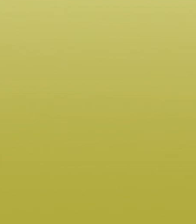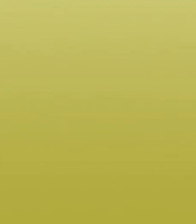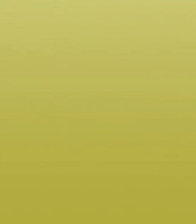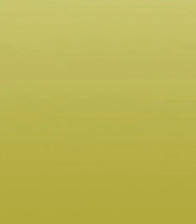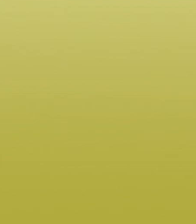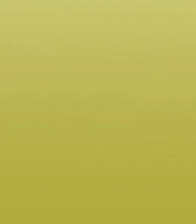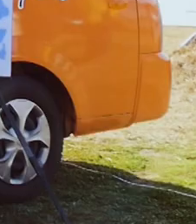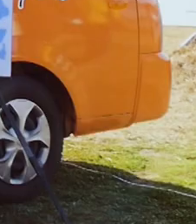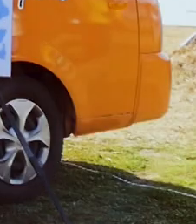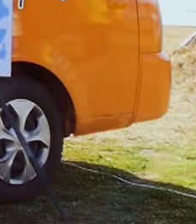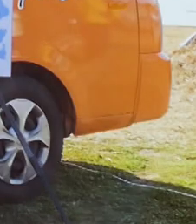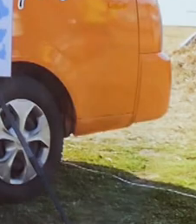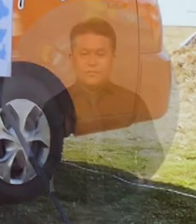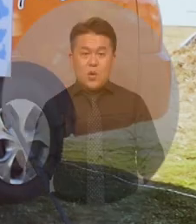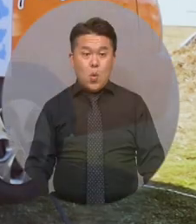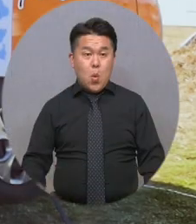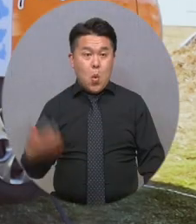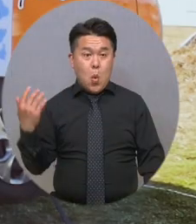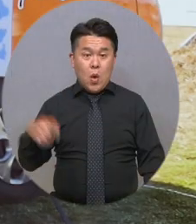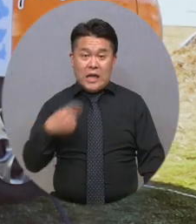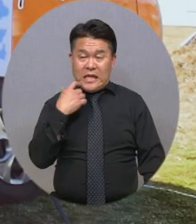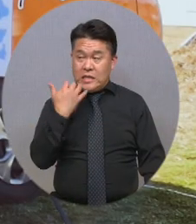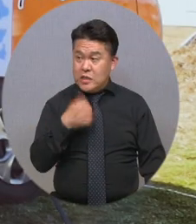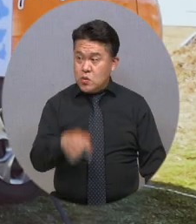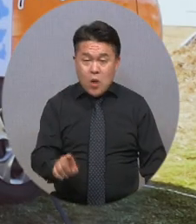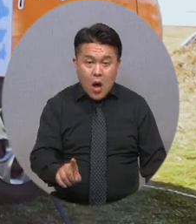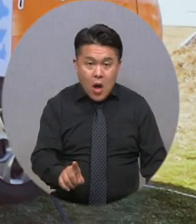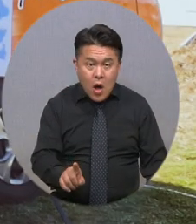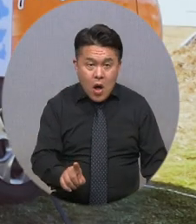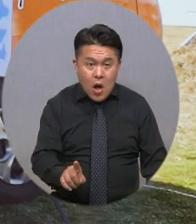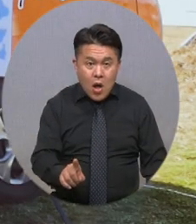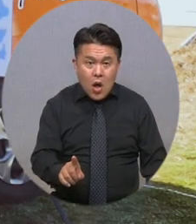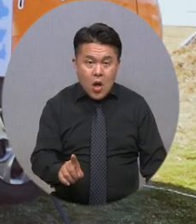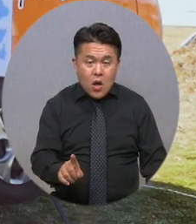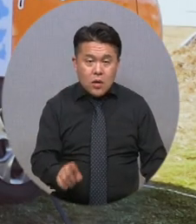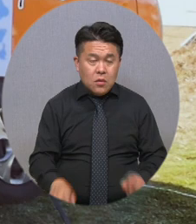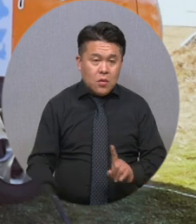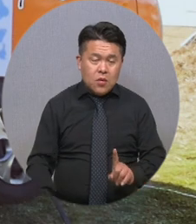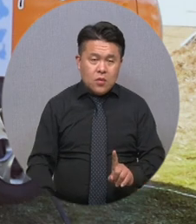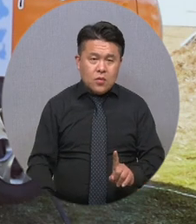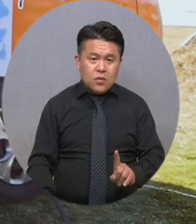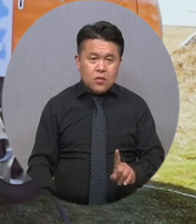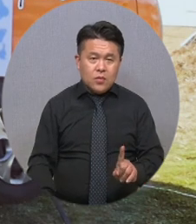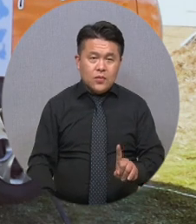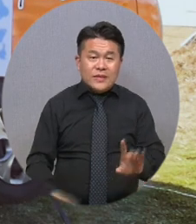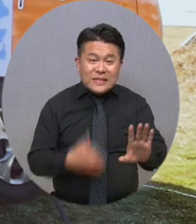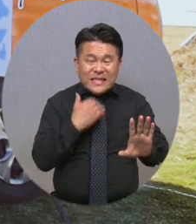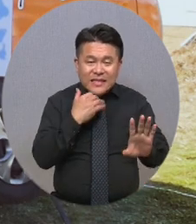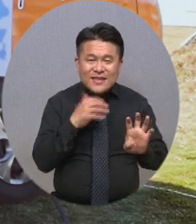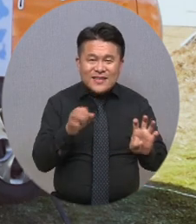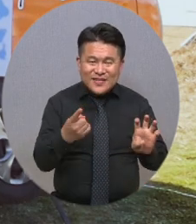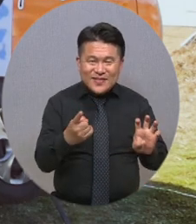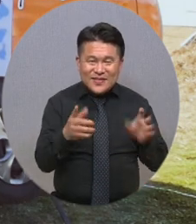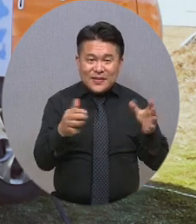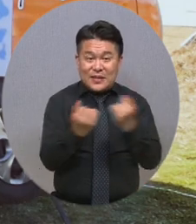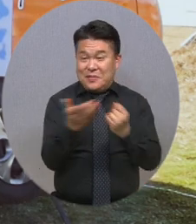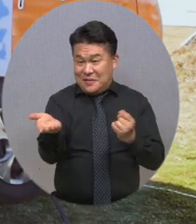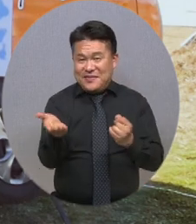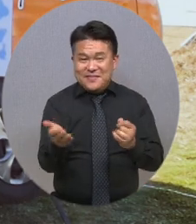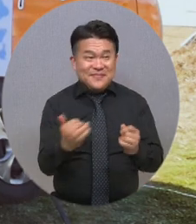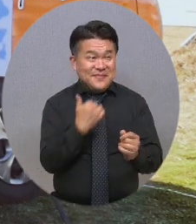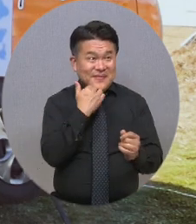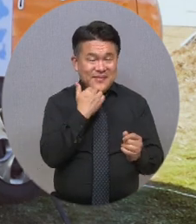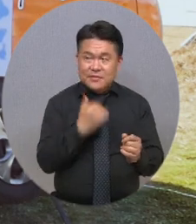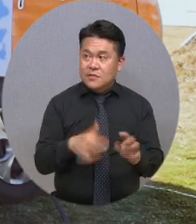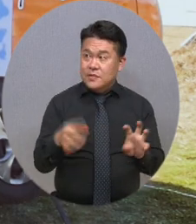오, 이거 황금색인데? 이게? 오, 이게 뭘까요? 어, 가만 있어. 뭔지는 30초 드릴 테니까.